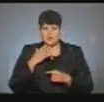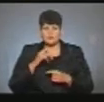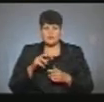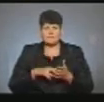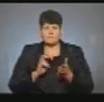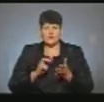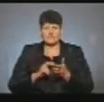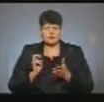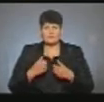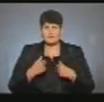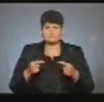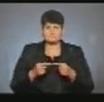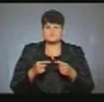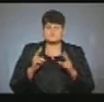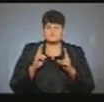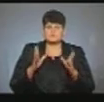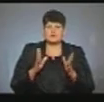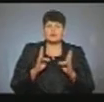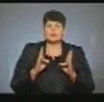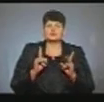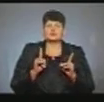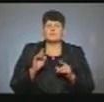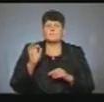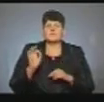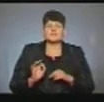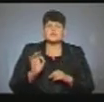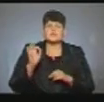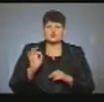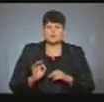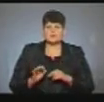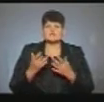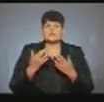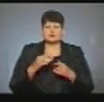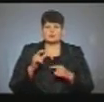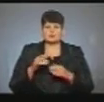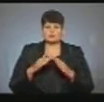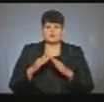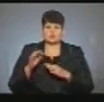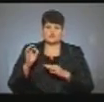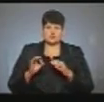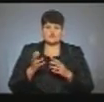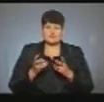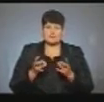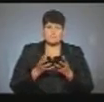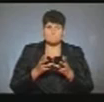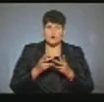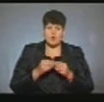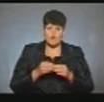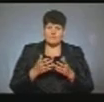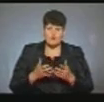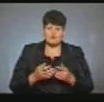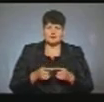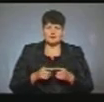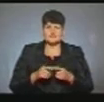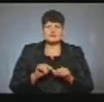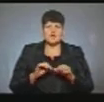повідключалися, і у нас немає чітко даних щодо відсотків. От скільки будинку відсотків. От їх треба всі порахувати, привезти. Ну це ж